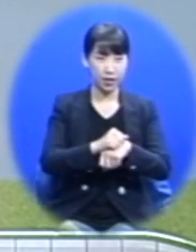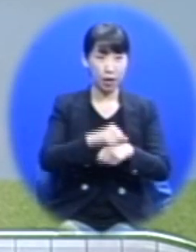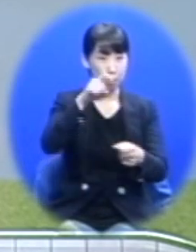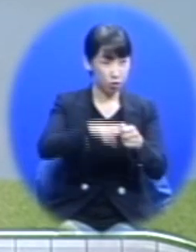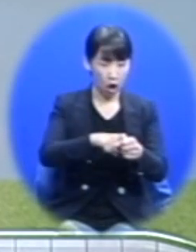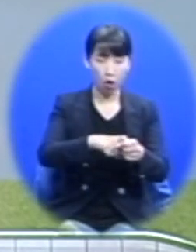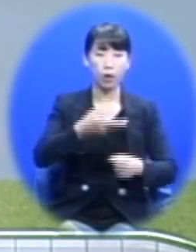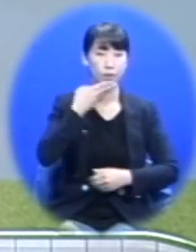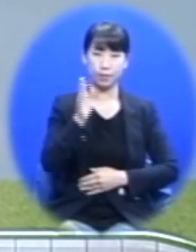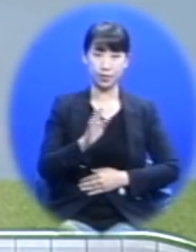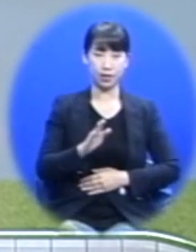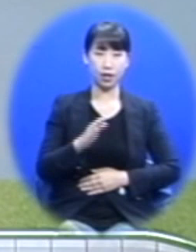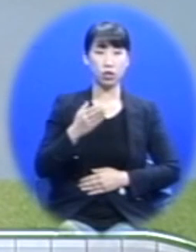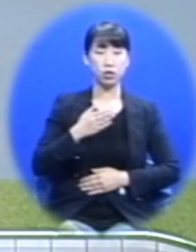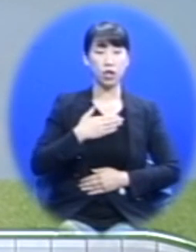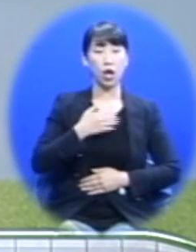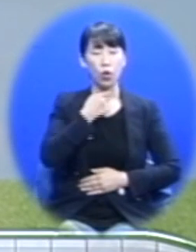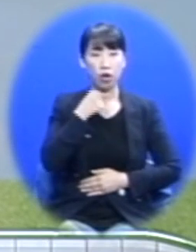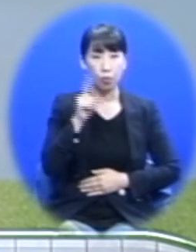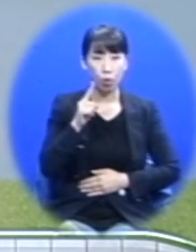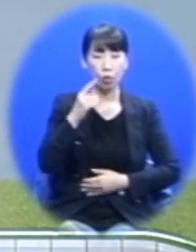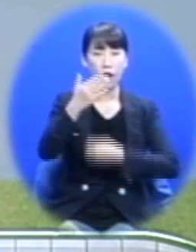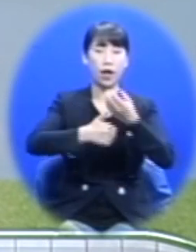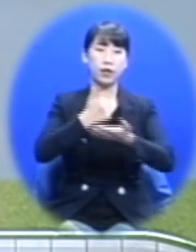것은 오직 주님과 연합하는 것입니다.